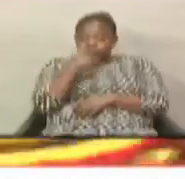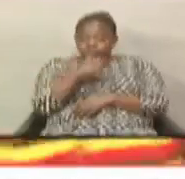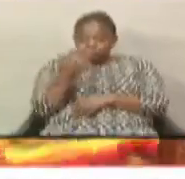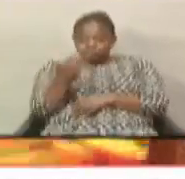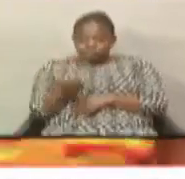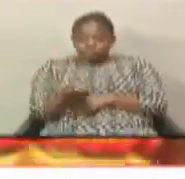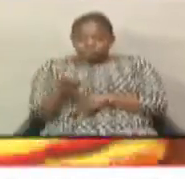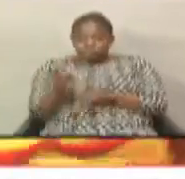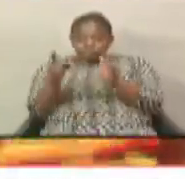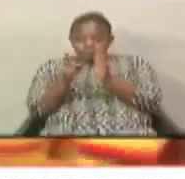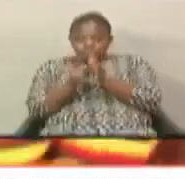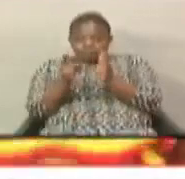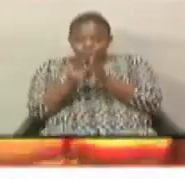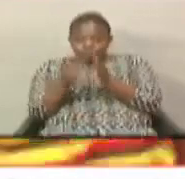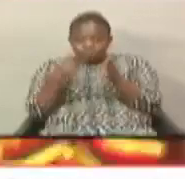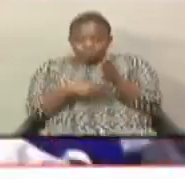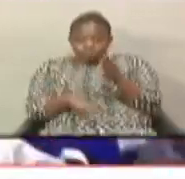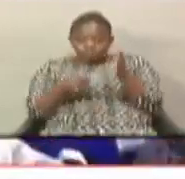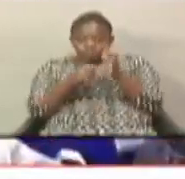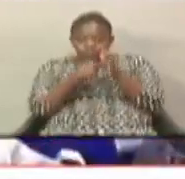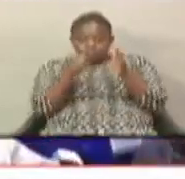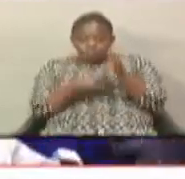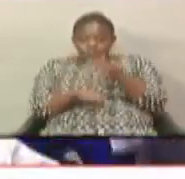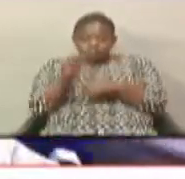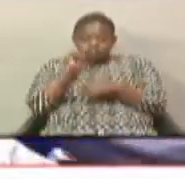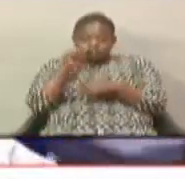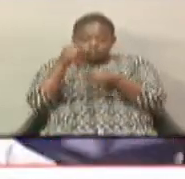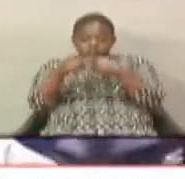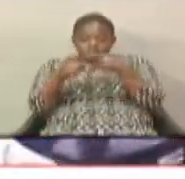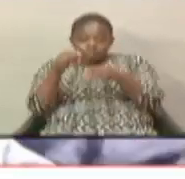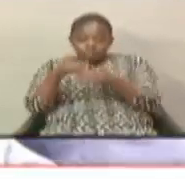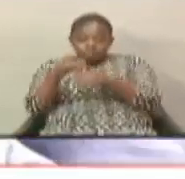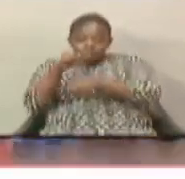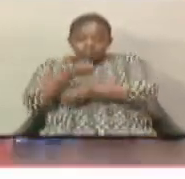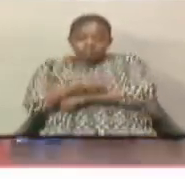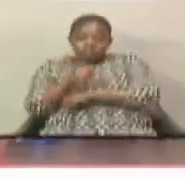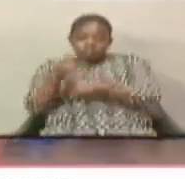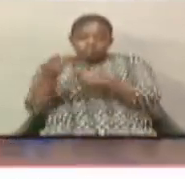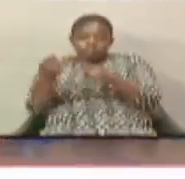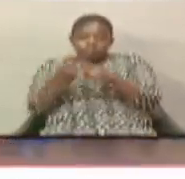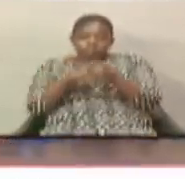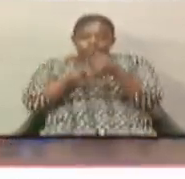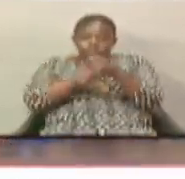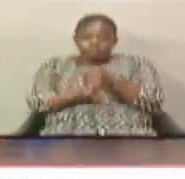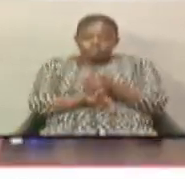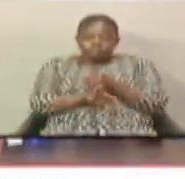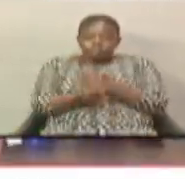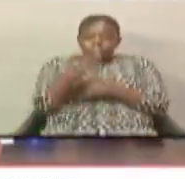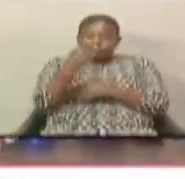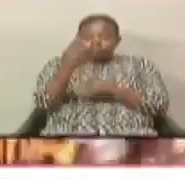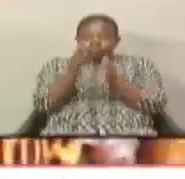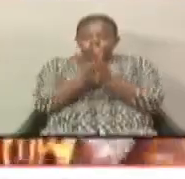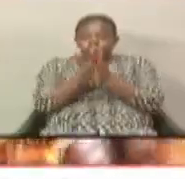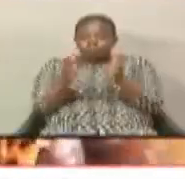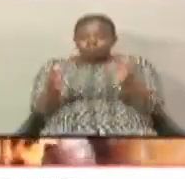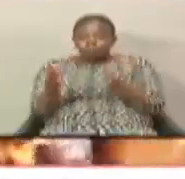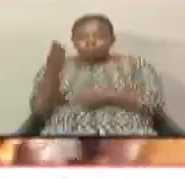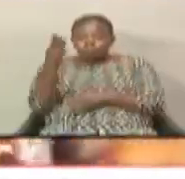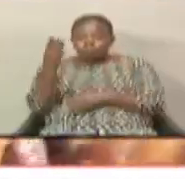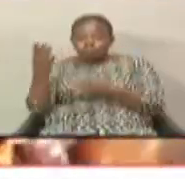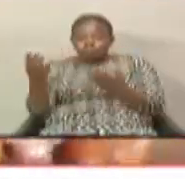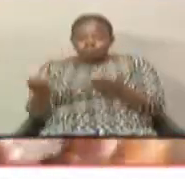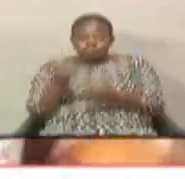Mugenyi ategeeza ng'okwolesa ebitone bwe kyayongeddwa ku masomo agasomebwa okuva ku siniya esooka okutuuka ku siniya ey'okuna,